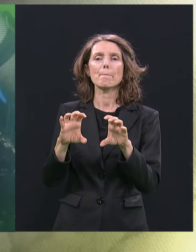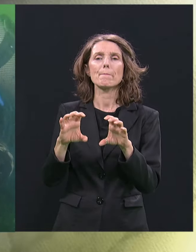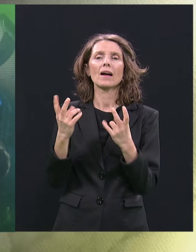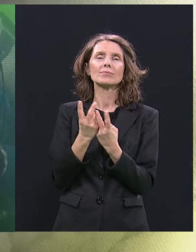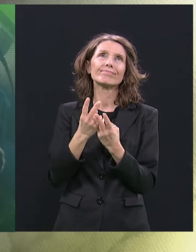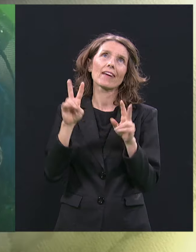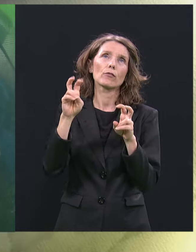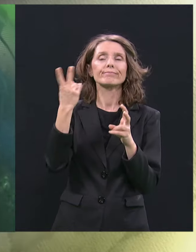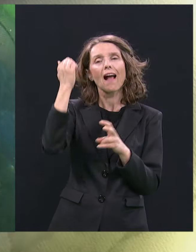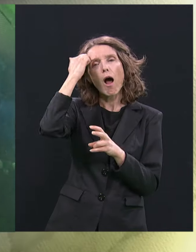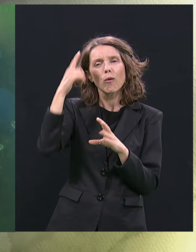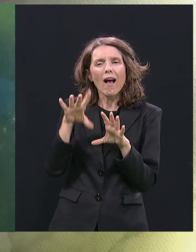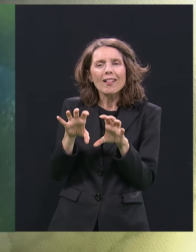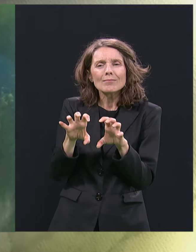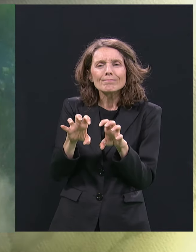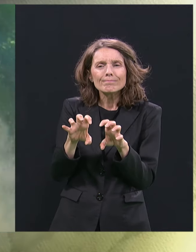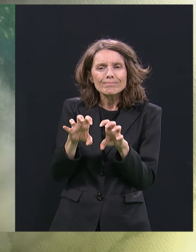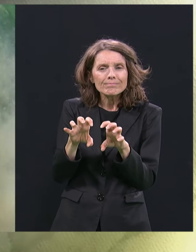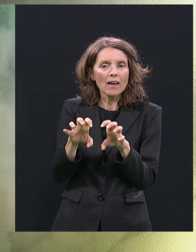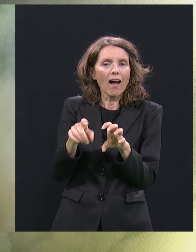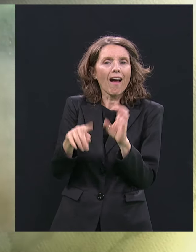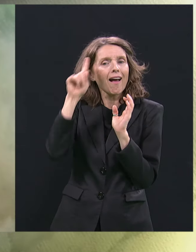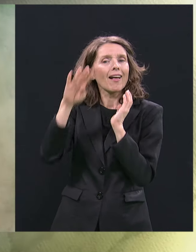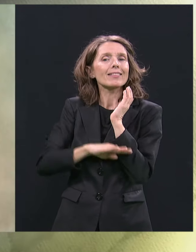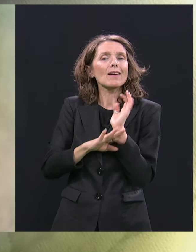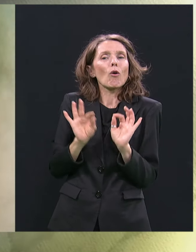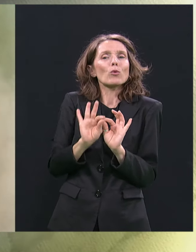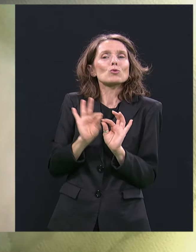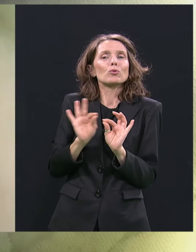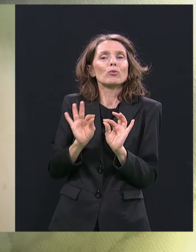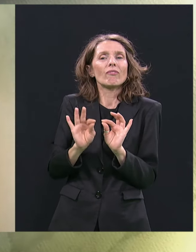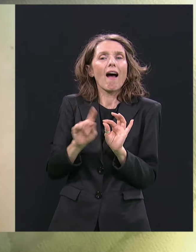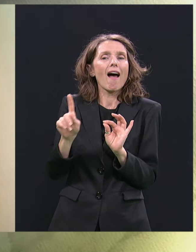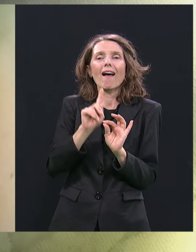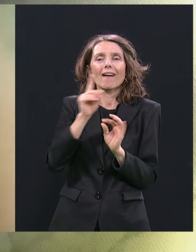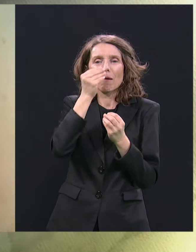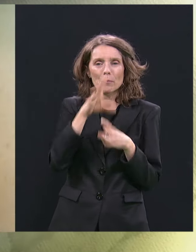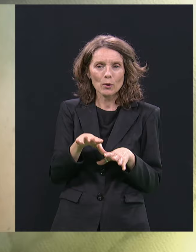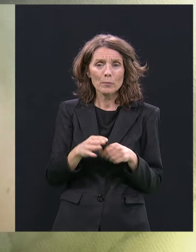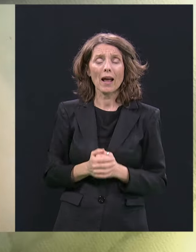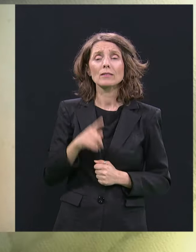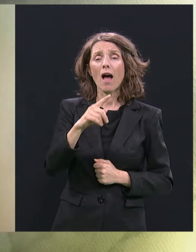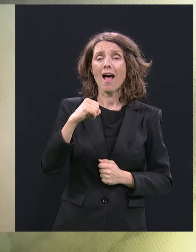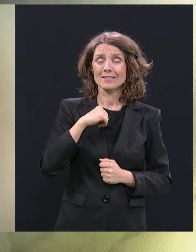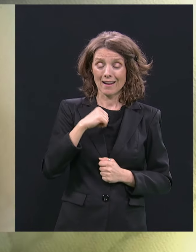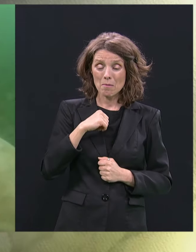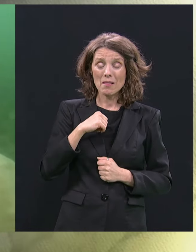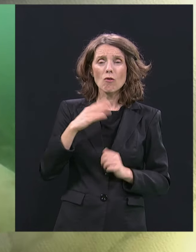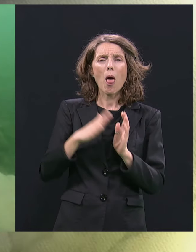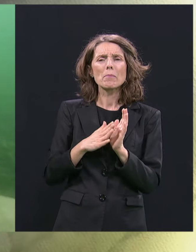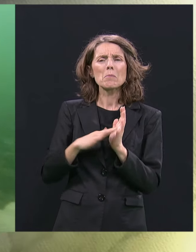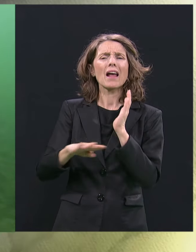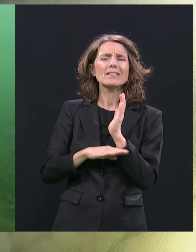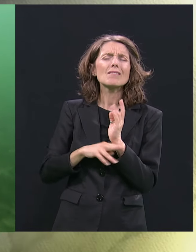se drvo sačuva. Karakteristično je to da što je drvo starije, odnosno duže